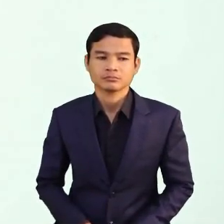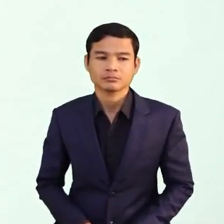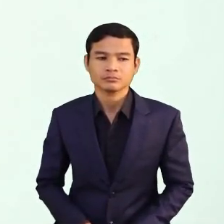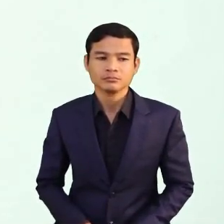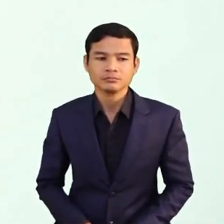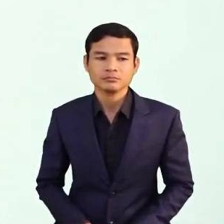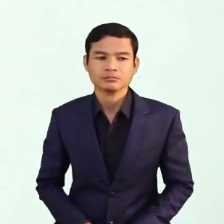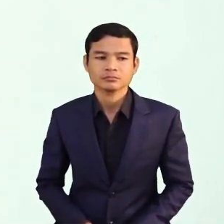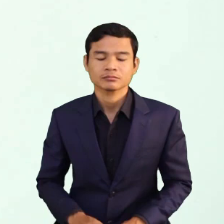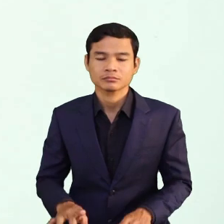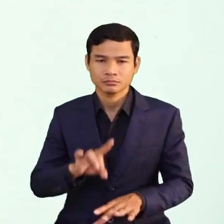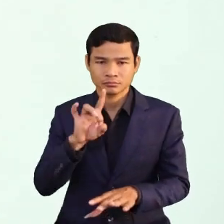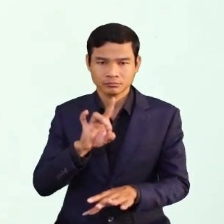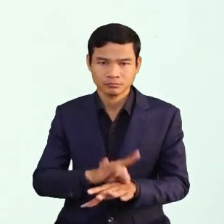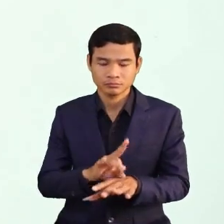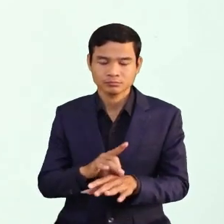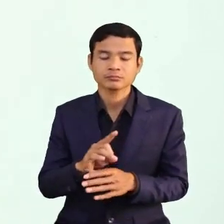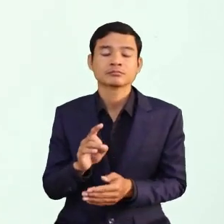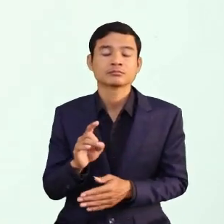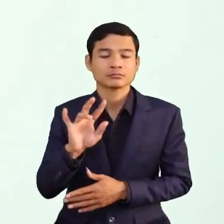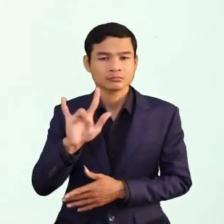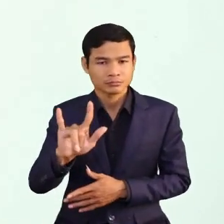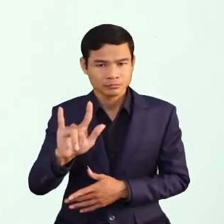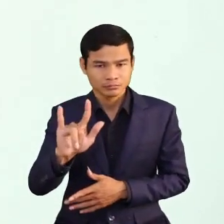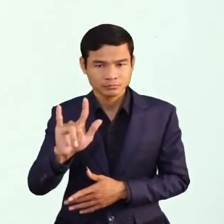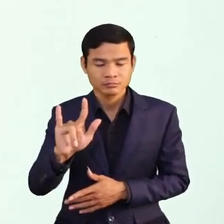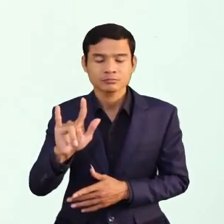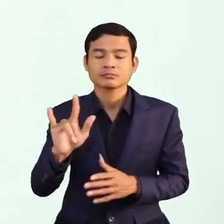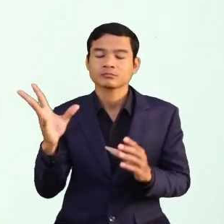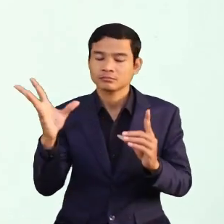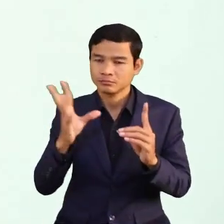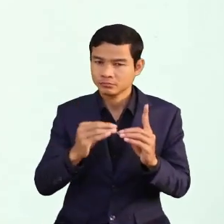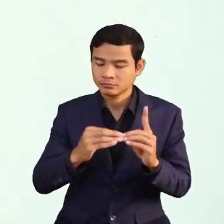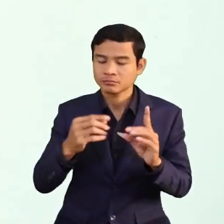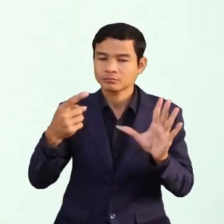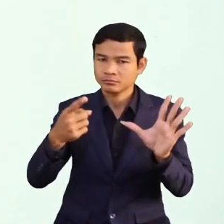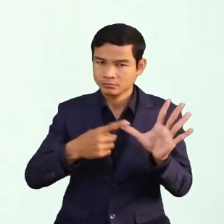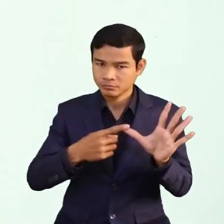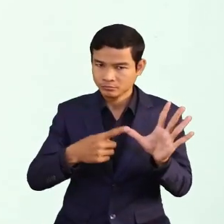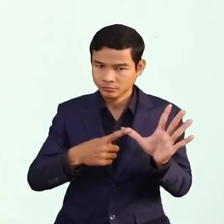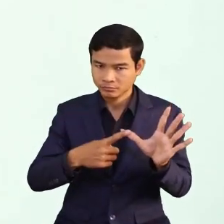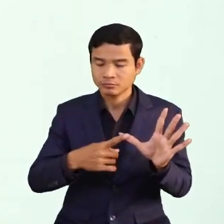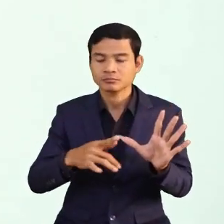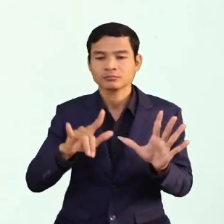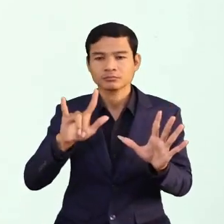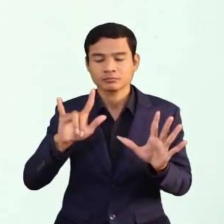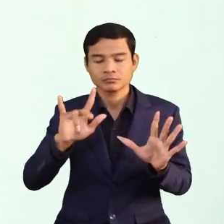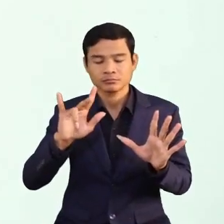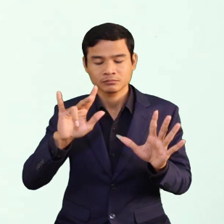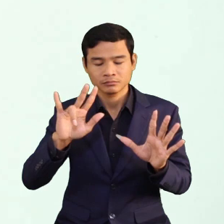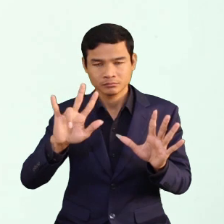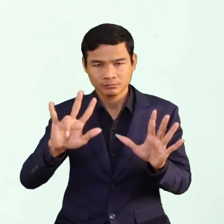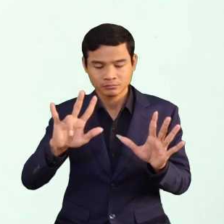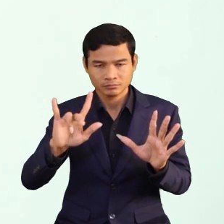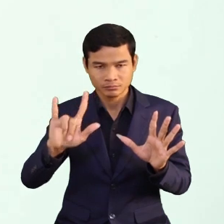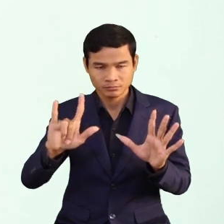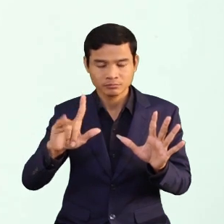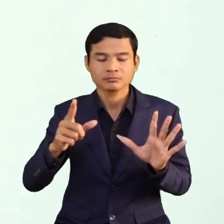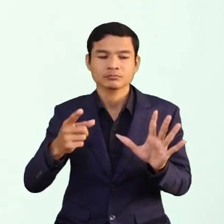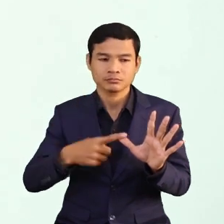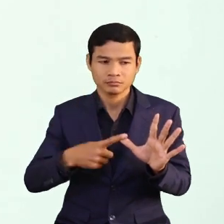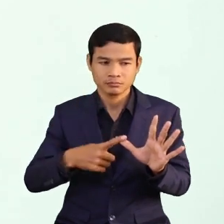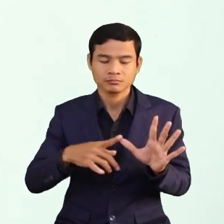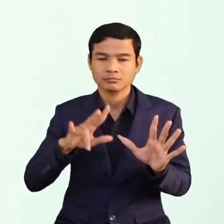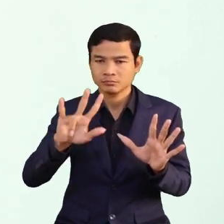ចាកាលណាបចាផ្សំជាមួយនឹងស្រអាគឺយើងសរសេរបបែបនេះប